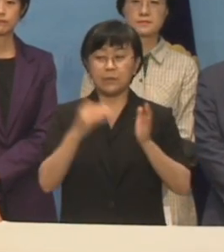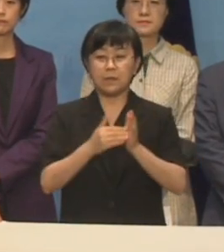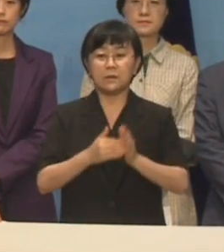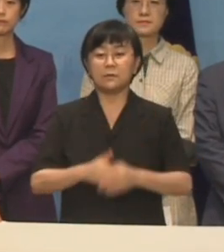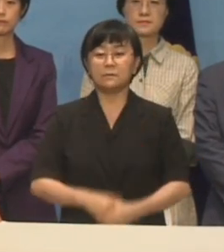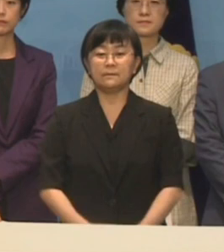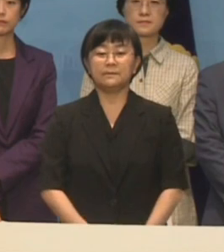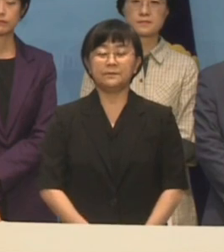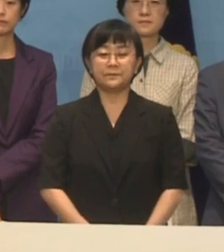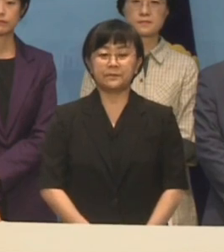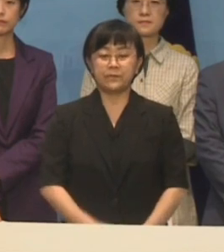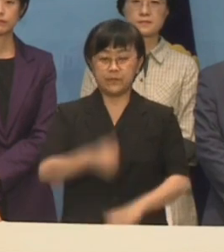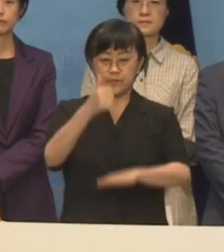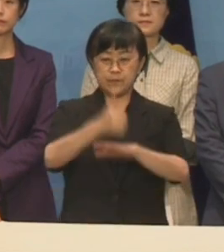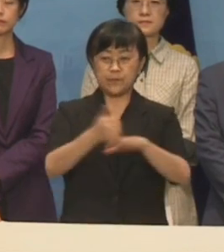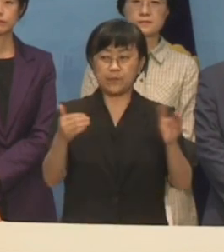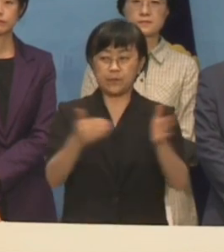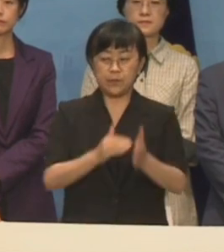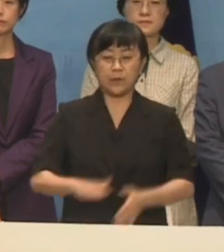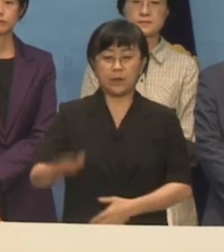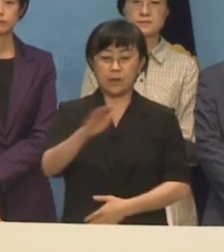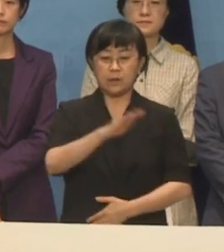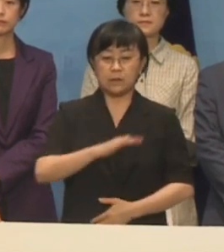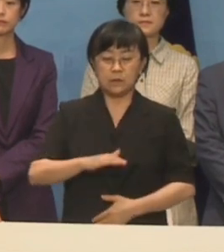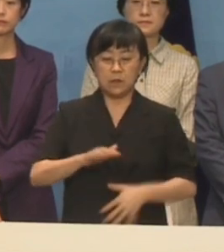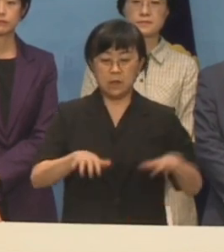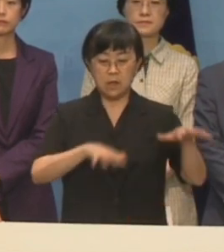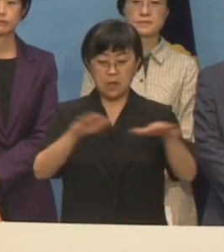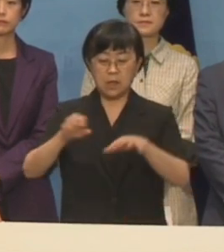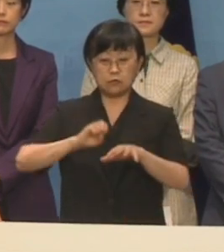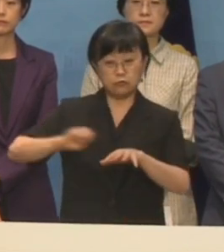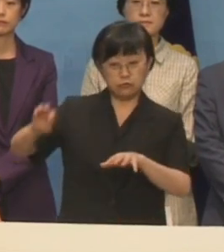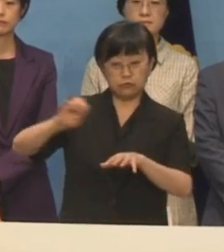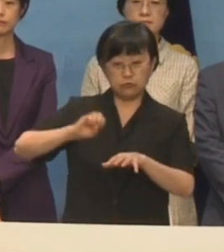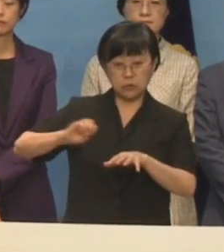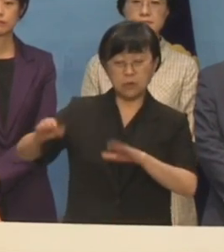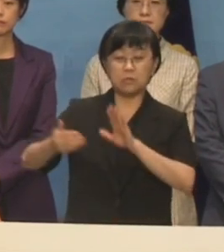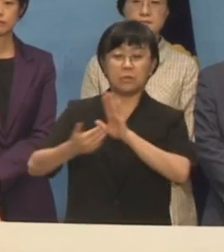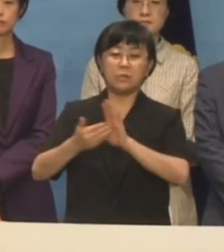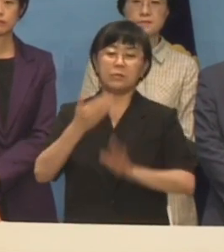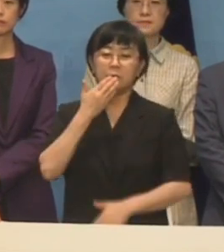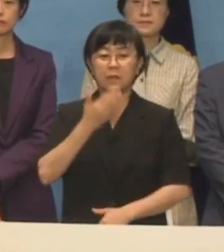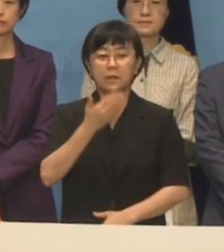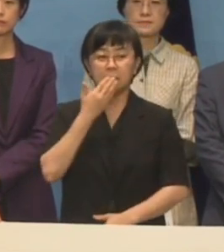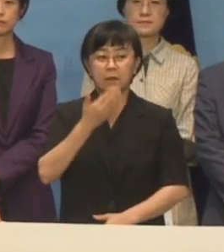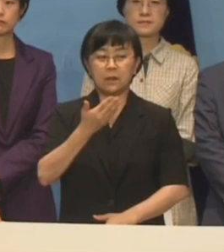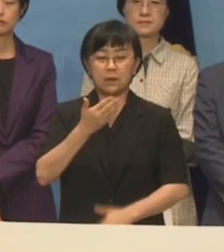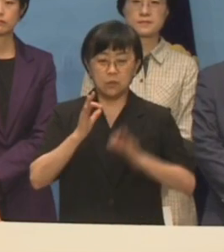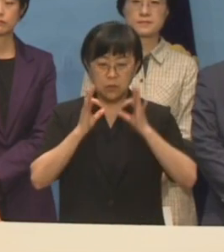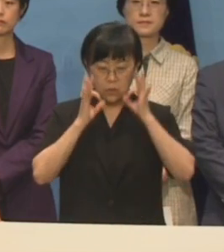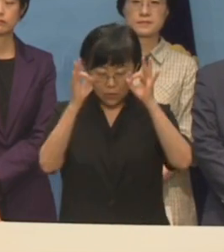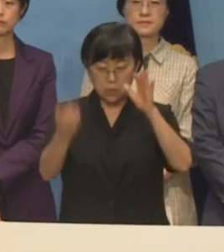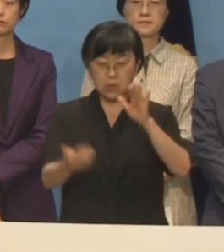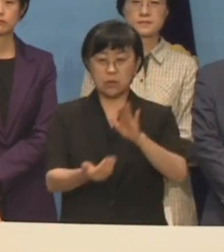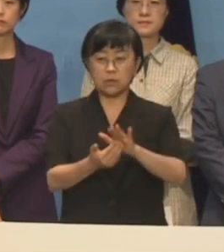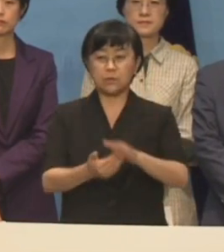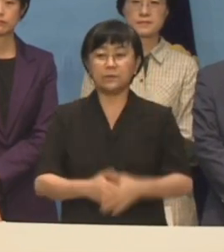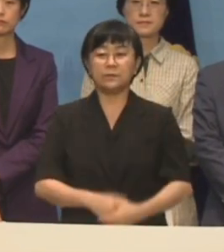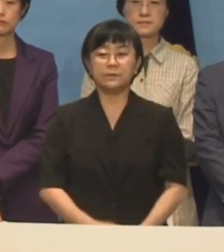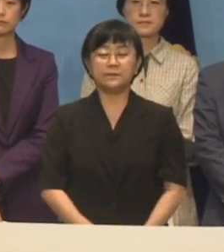됐습니다. 어쨌든 마지막까지 저희가 이 해양 투기를 막을 수 있도록 최선을 다해서 노력을